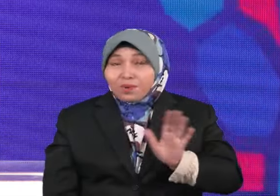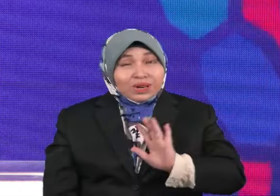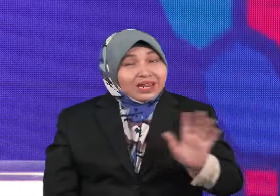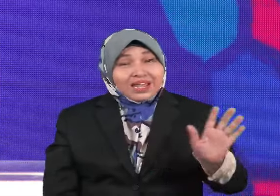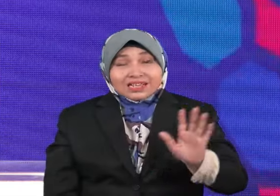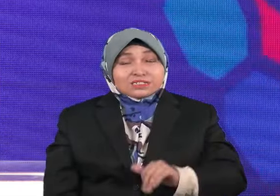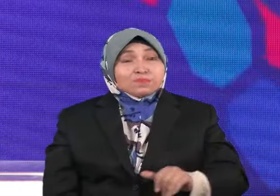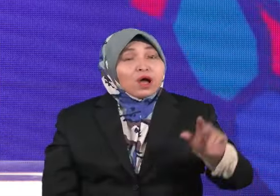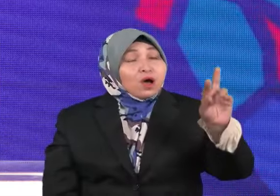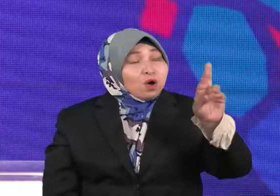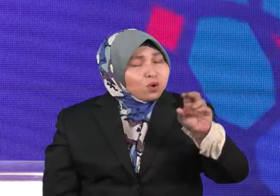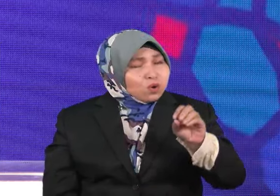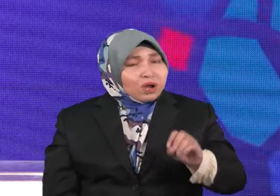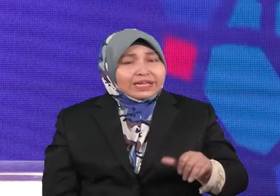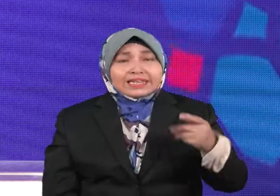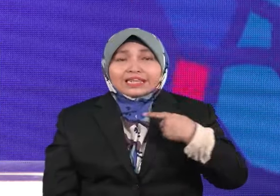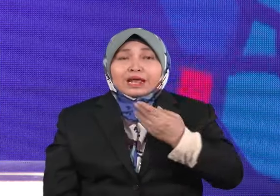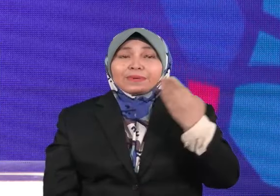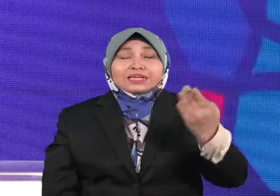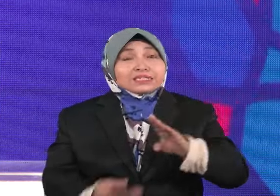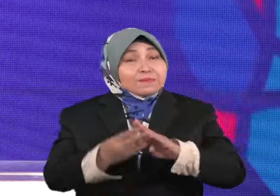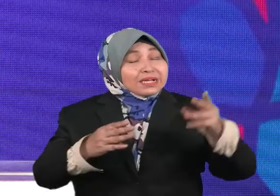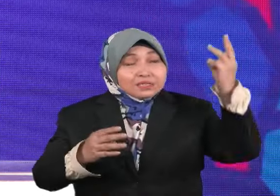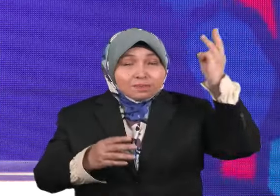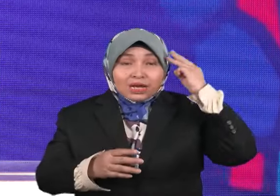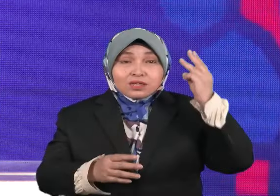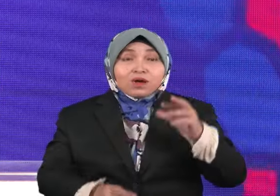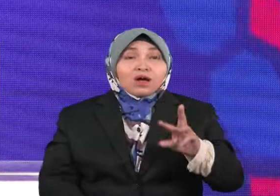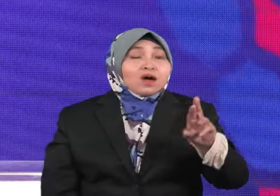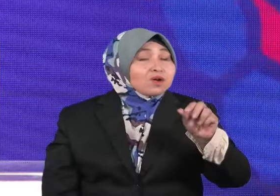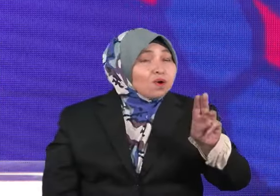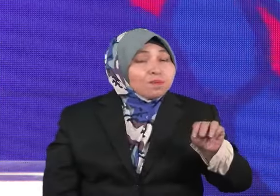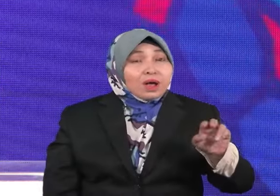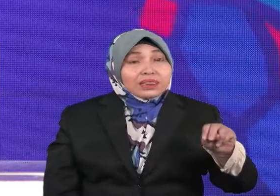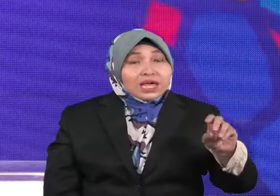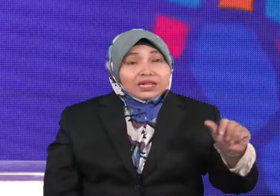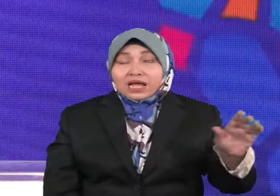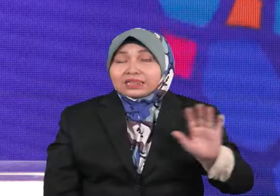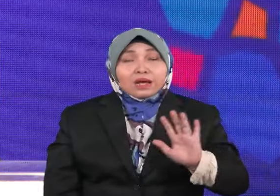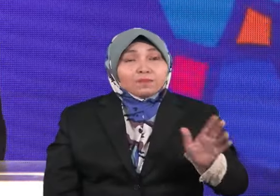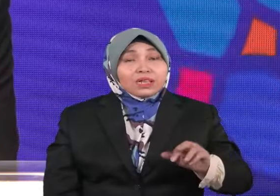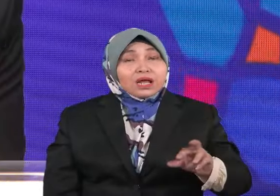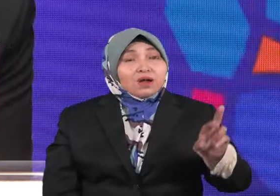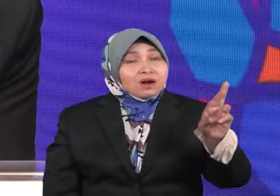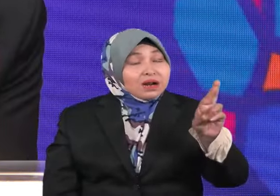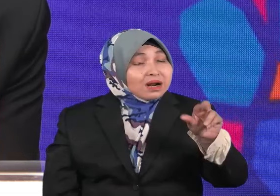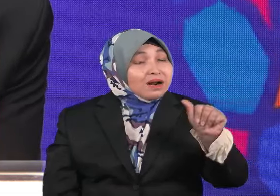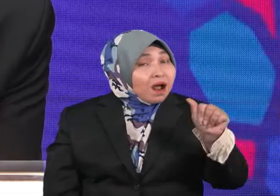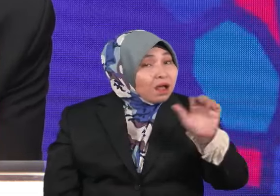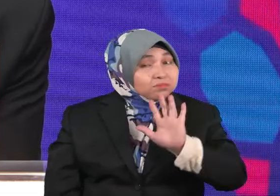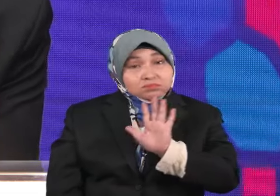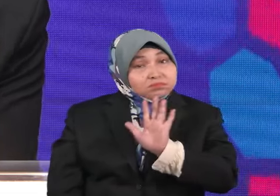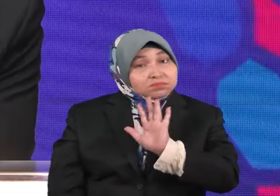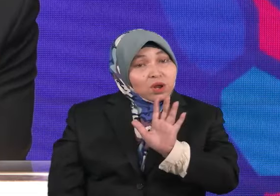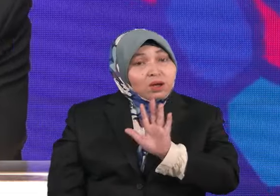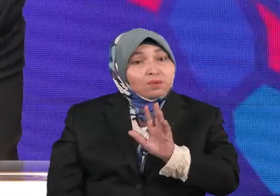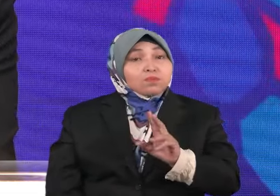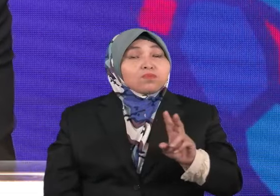Ramadhan, Ramadhan. Kita dah biasa bahasa Melayu kan. Ramadhan, Ramadhan, Ra, Ra. Tak boleh Ra dah. Kan bulan apa?